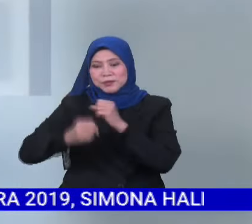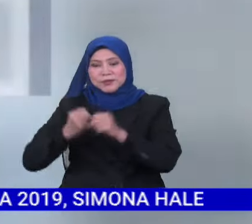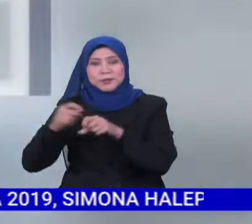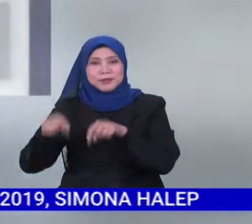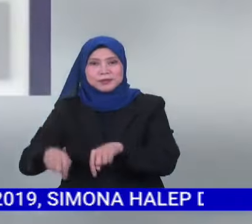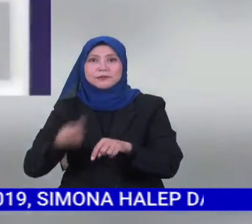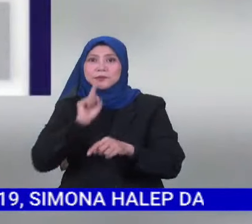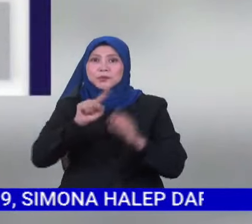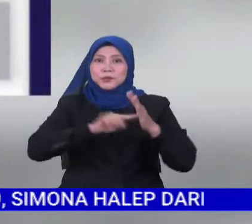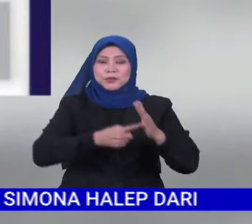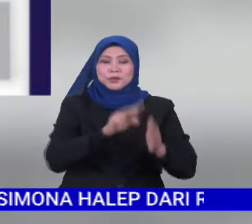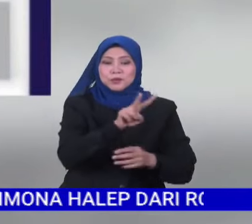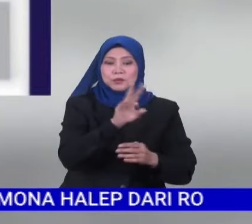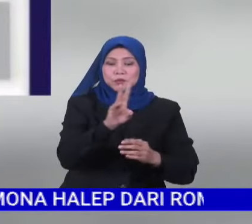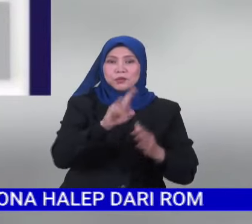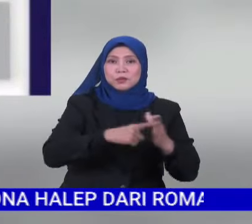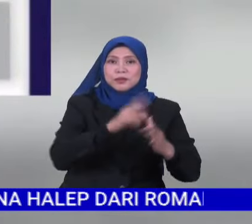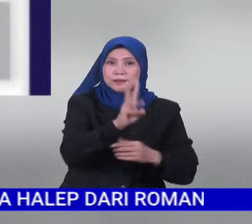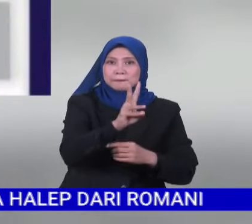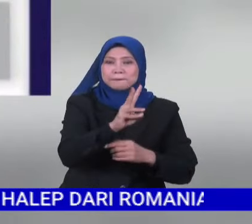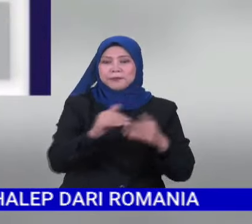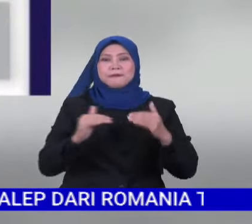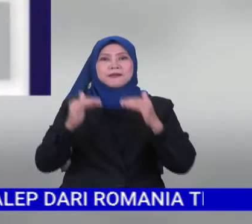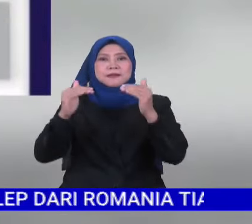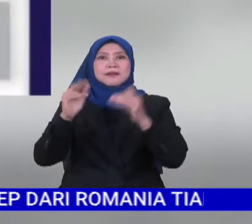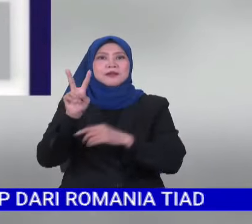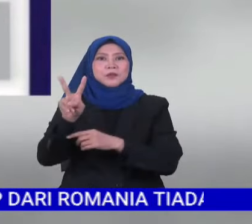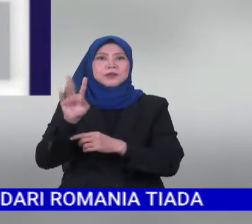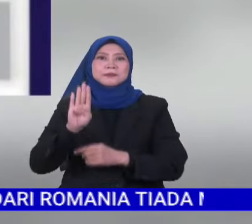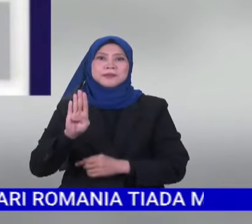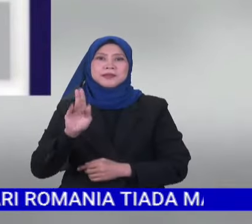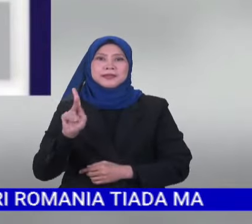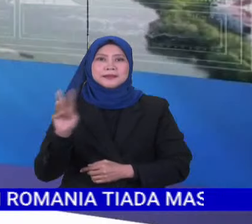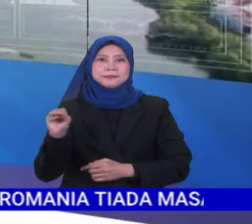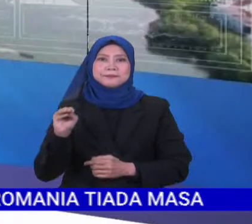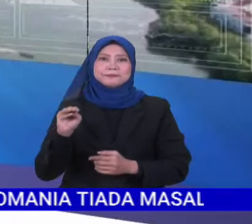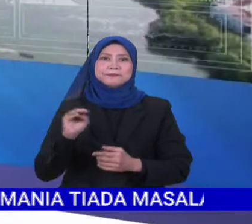bermula sejak 27 Jun melalui pembayaran fasa kedua bikin